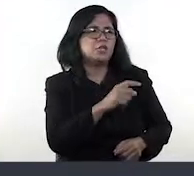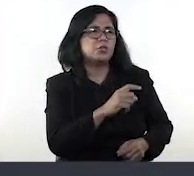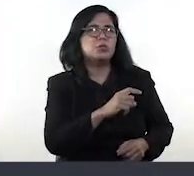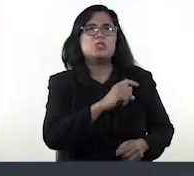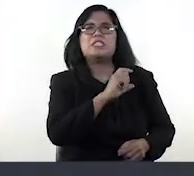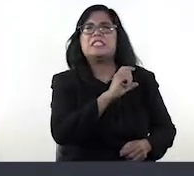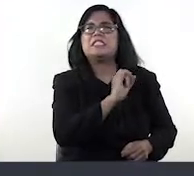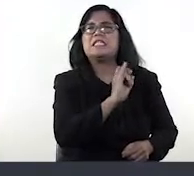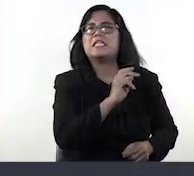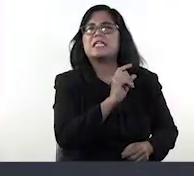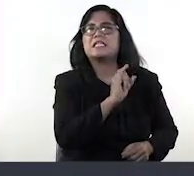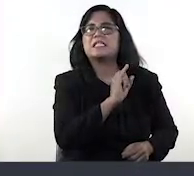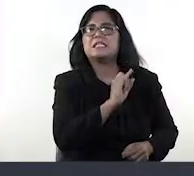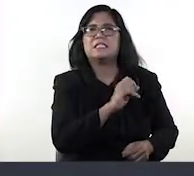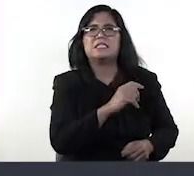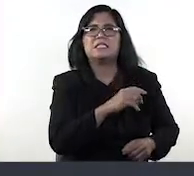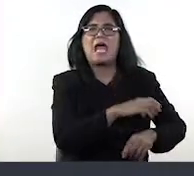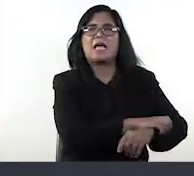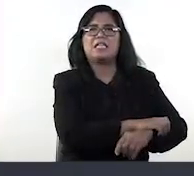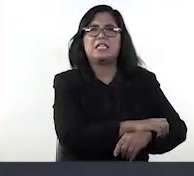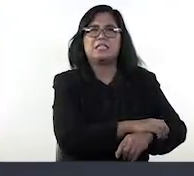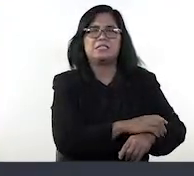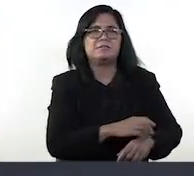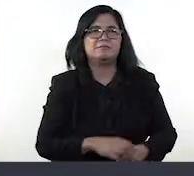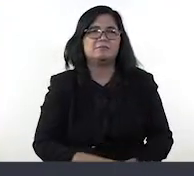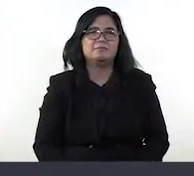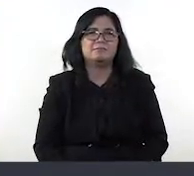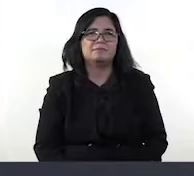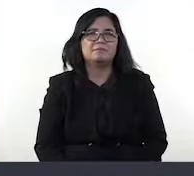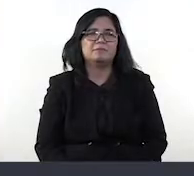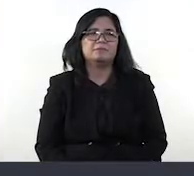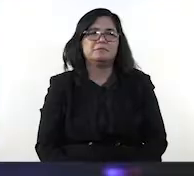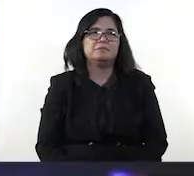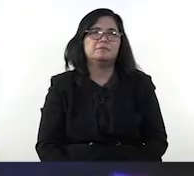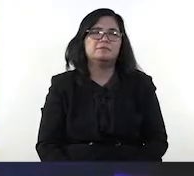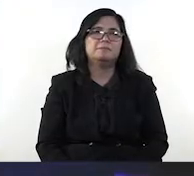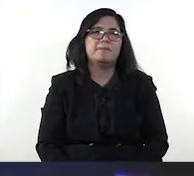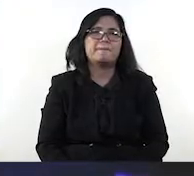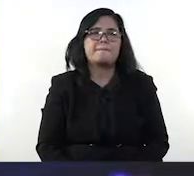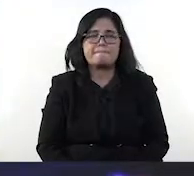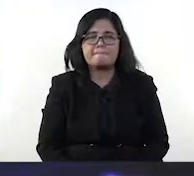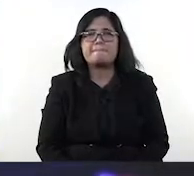daging hanya memikirkan yang menyenangkan yang mengemukakan dan menguntungkan